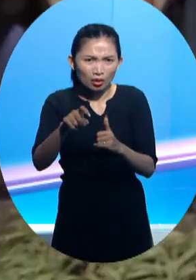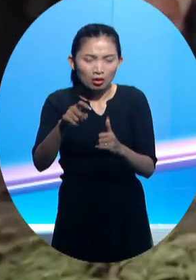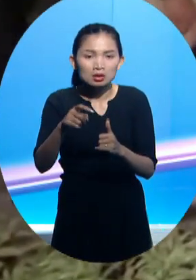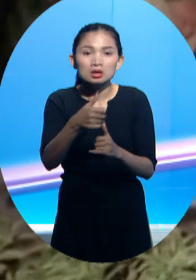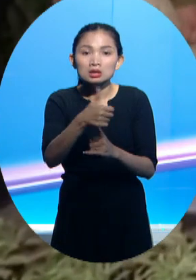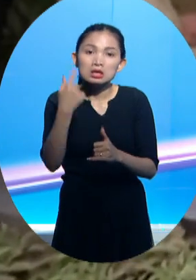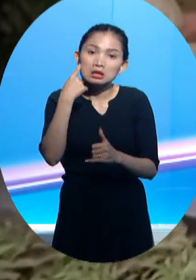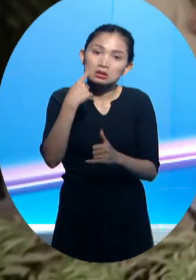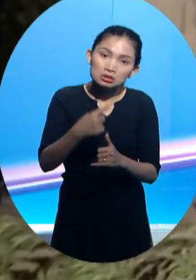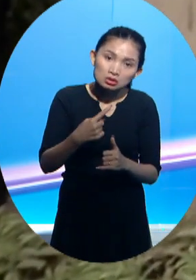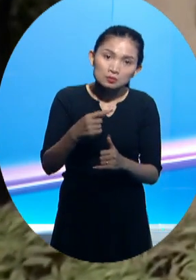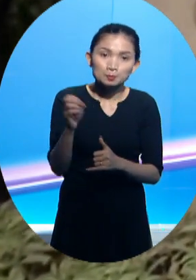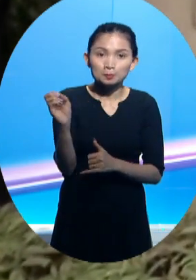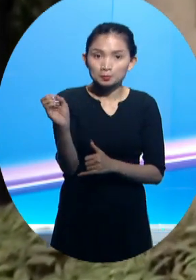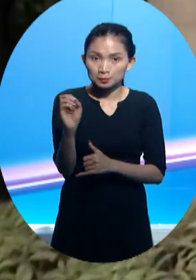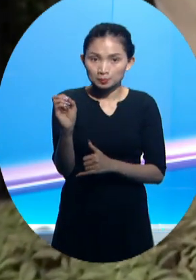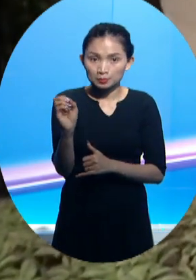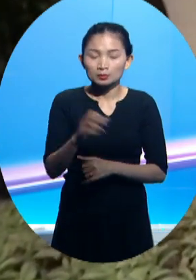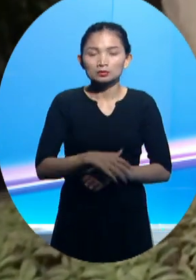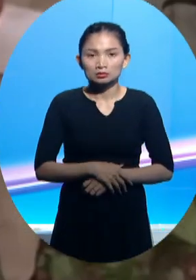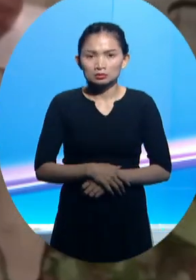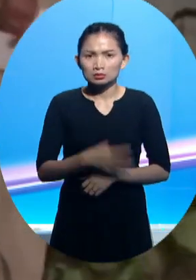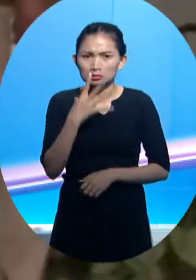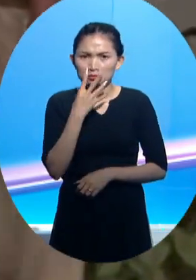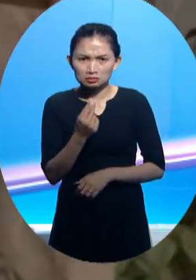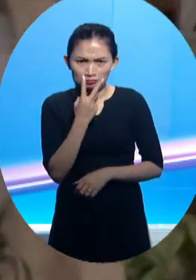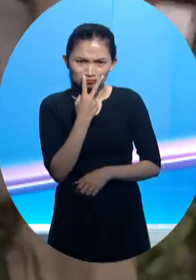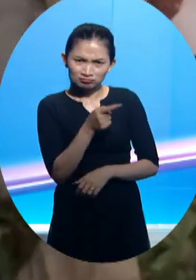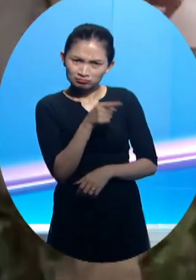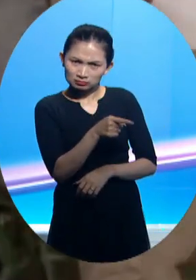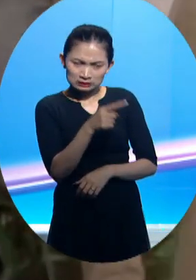Ở thời điểm đó, giới chức Israel tuyên bố coi vụ nổ này là một vụ tấn công khủng bố.